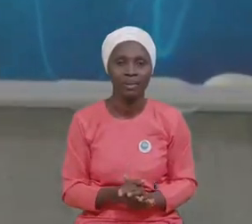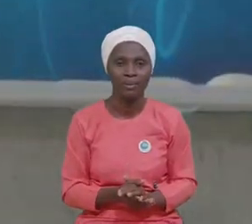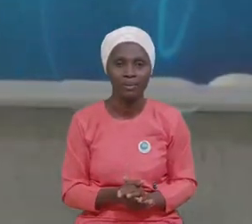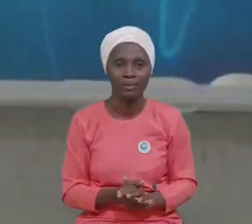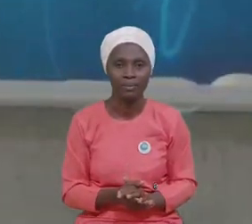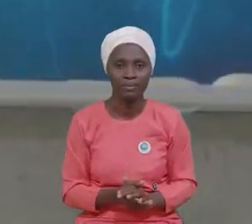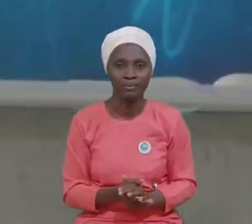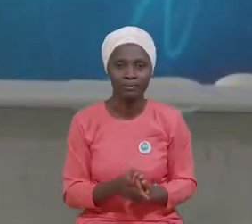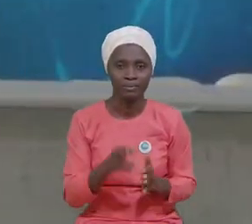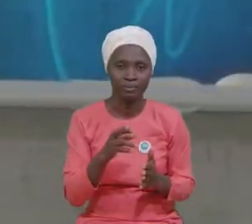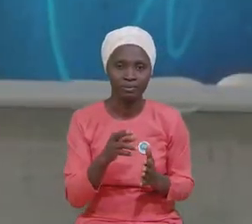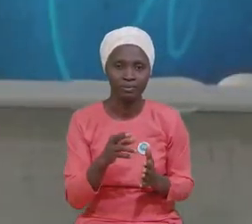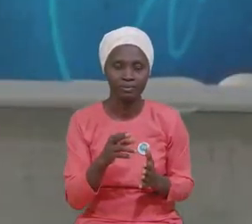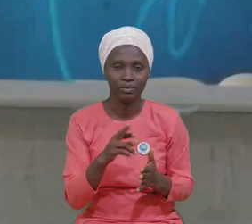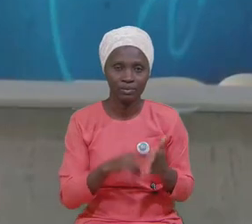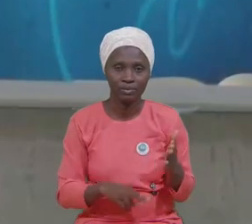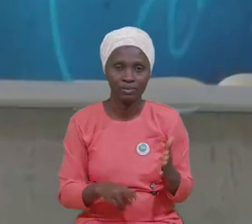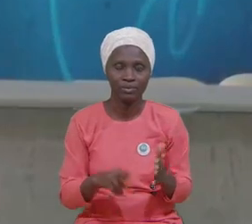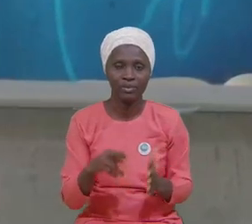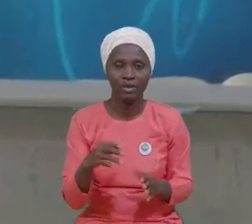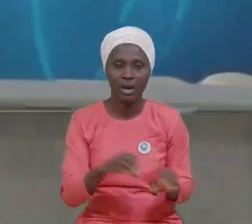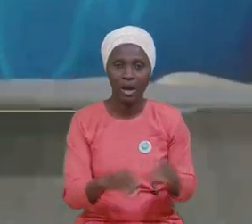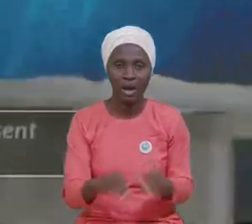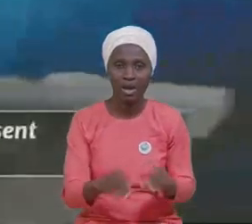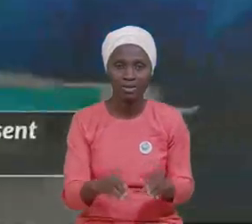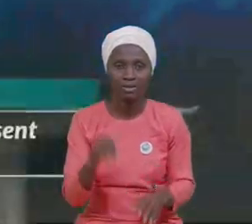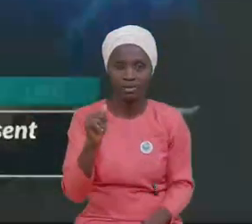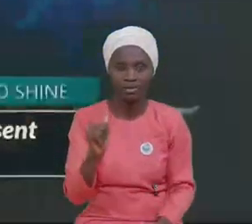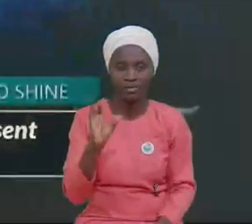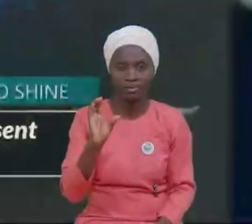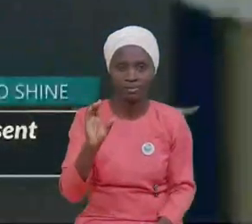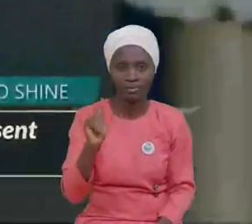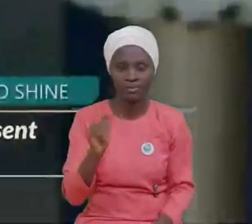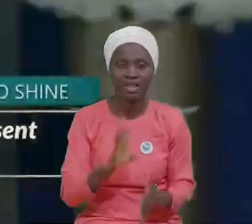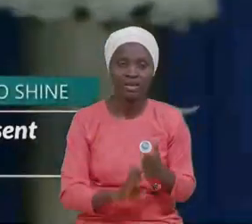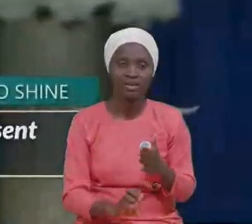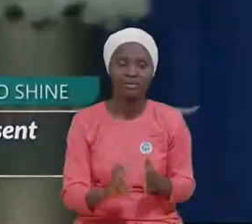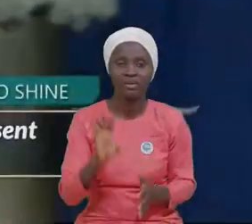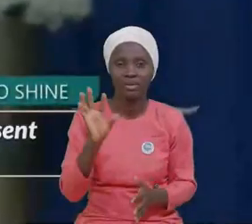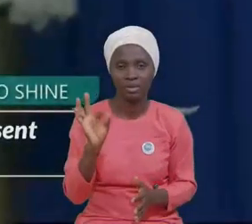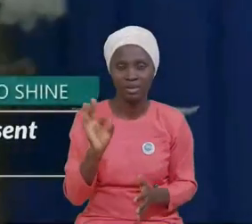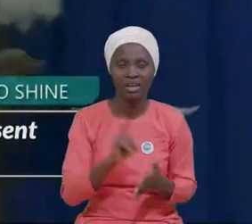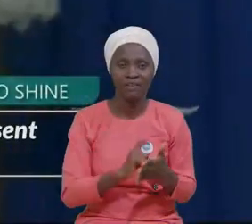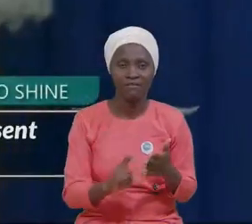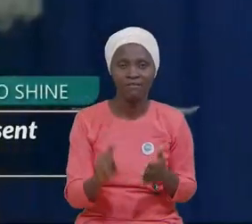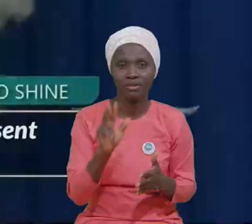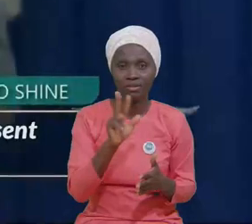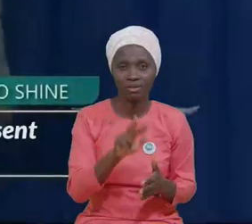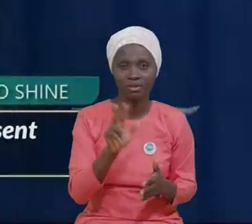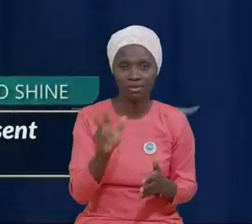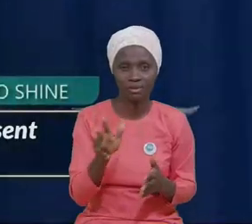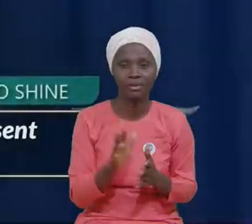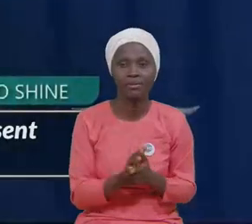Voyons Luc, Actes des Apôtres 9. Lisons le verset 33.